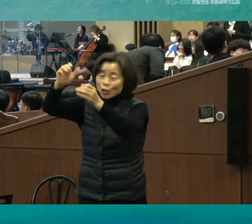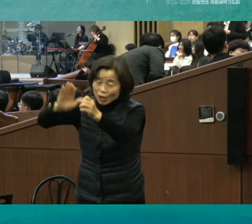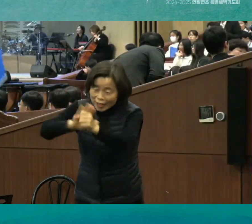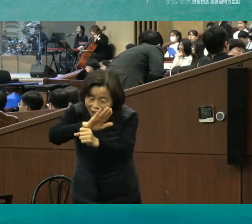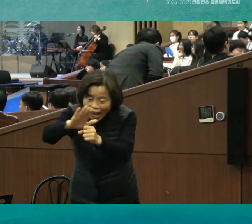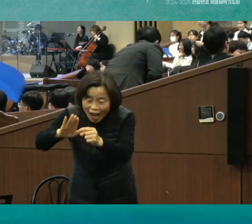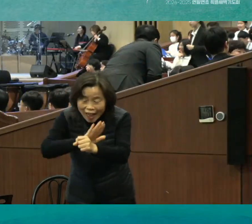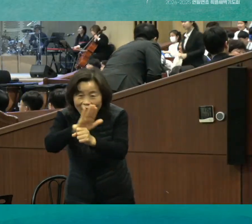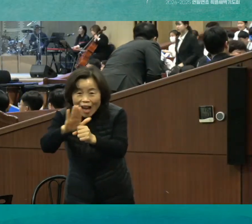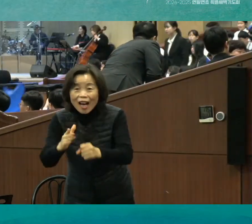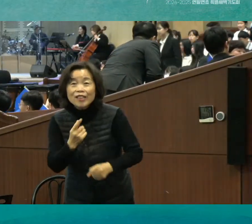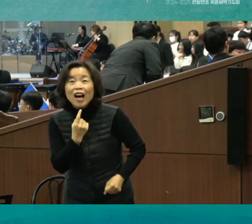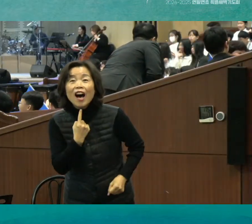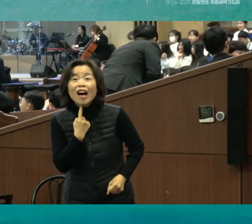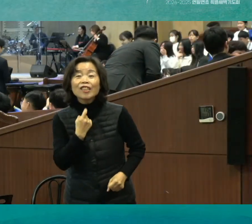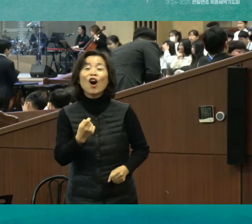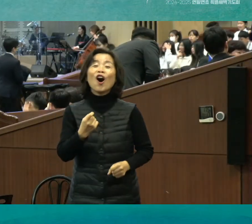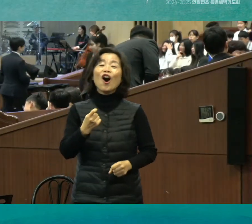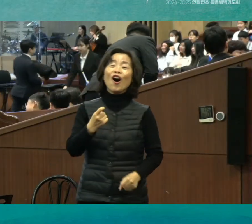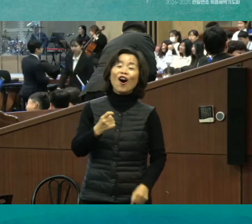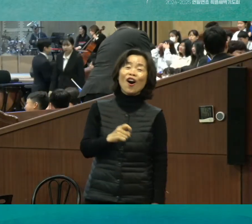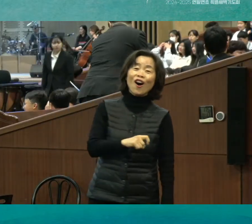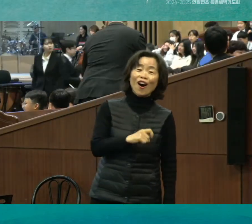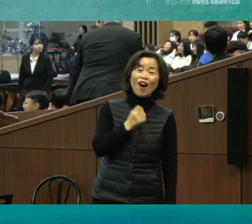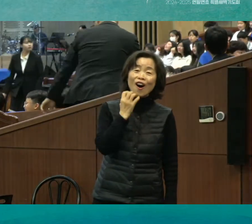주를 사랑한다던